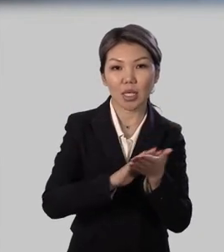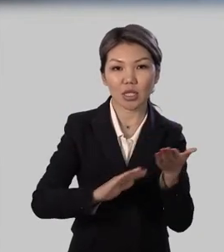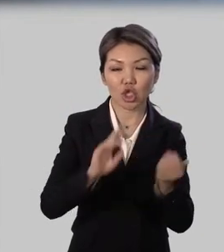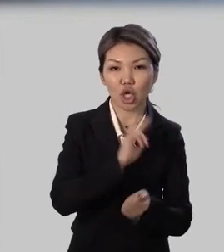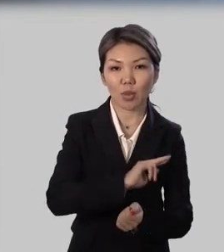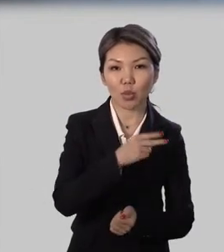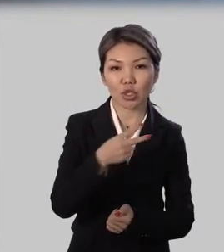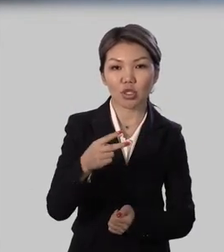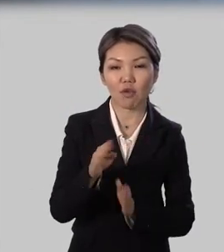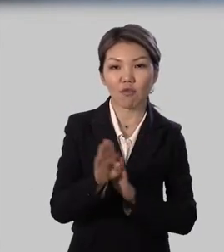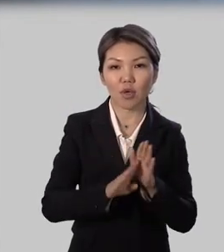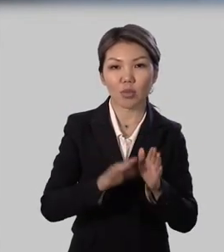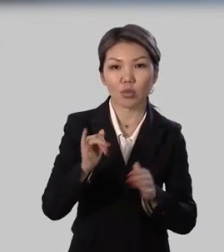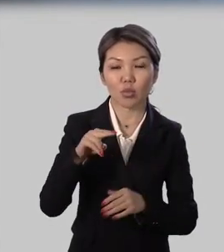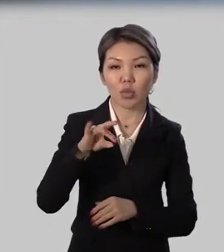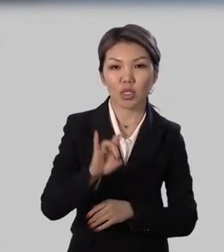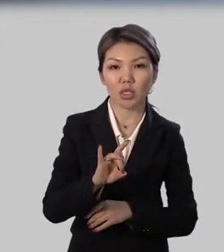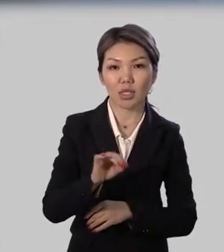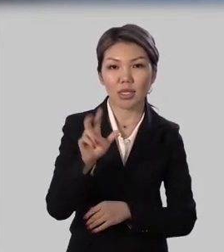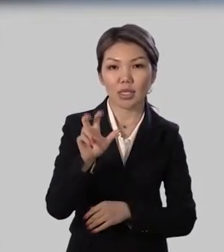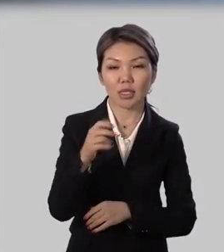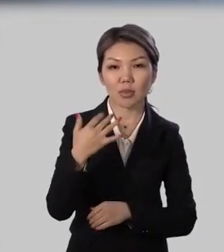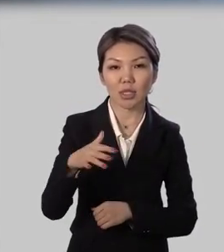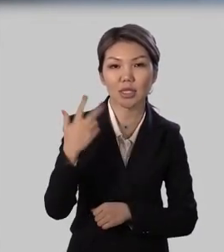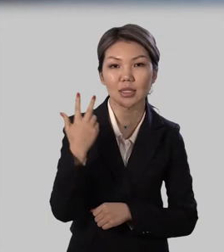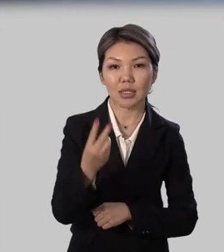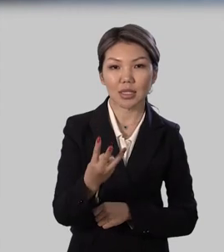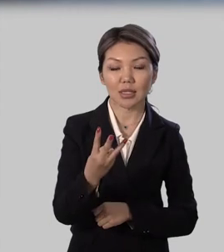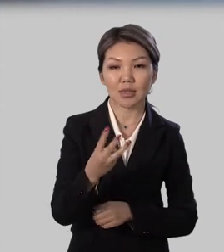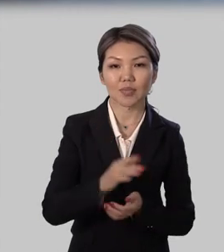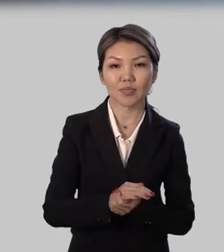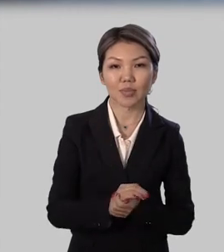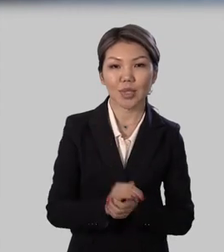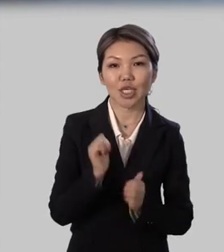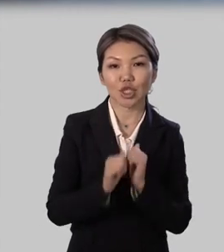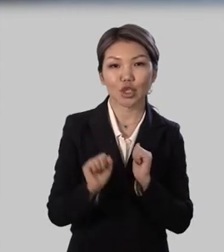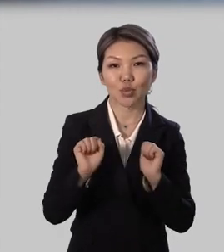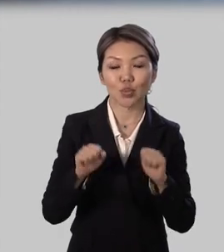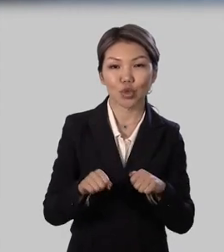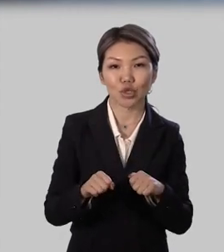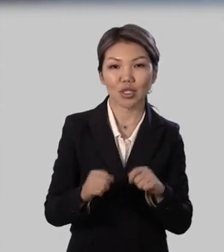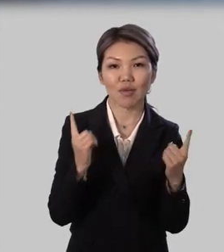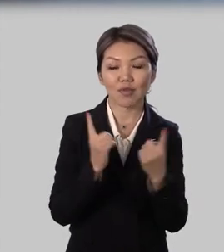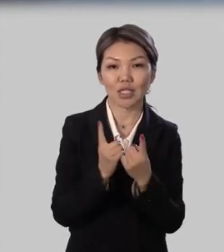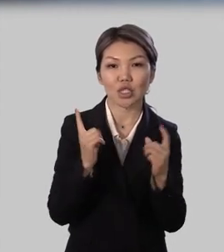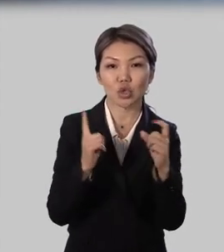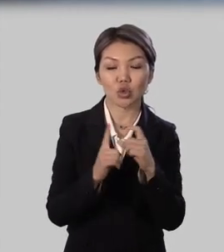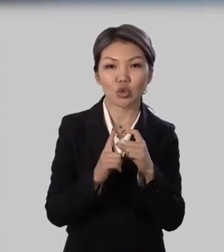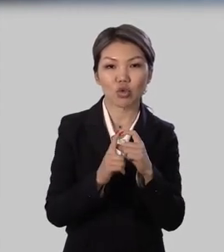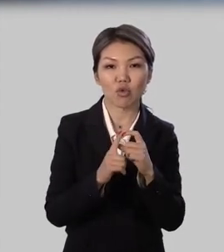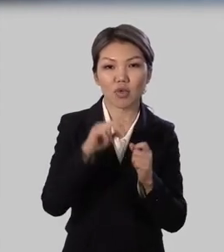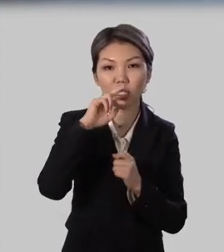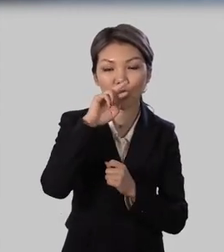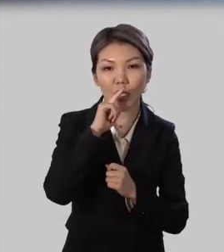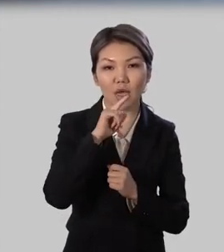глаголами выполним упражнение 353 часто можно услышать неправильное употребление